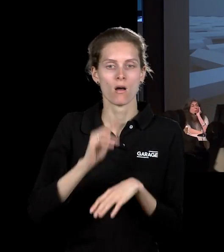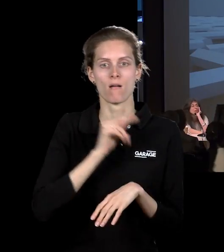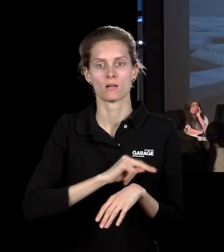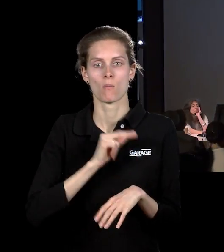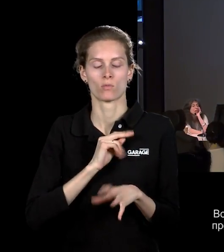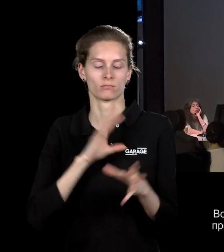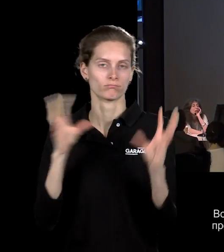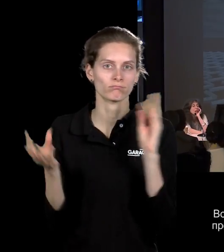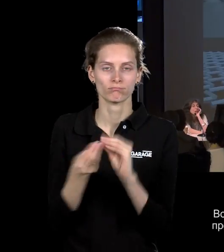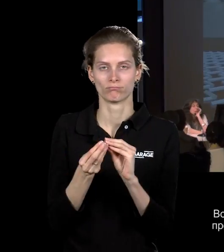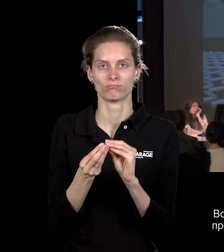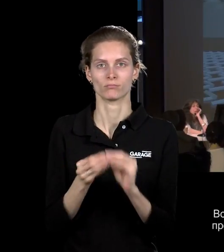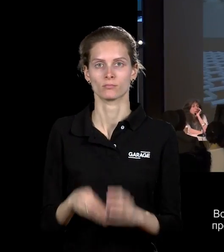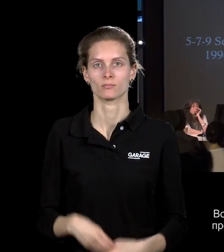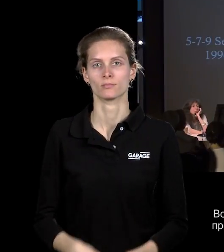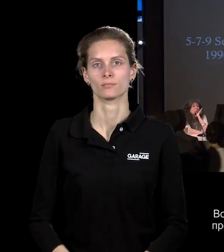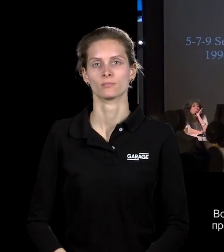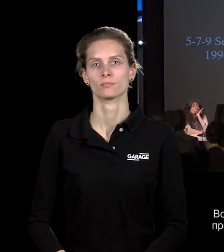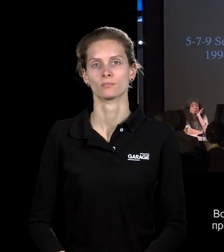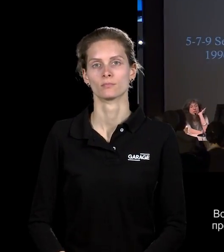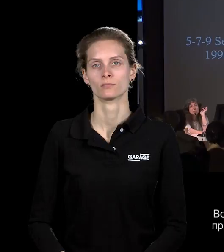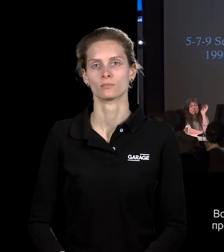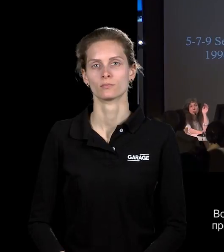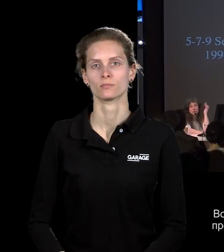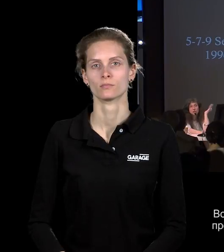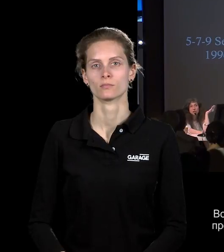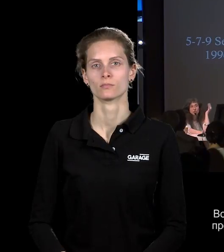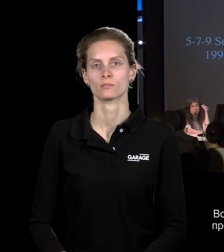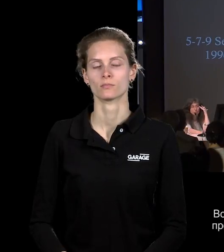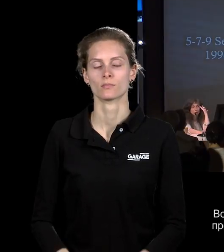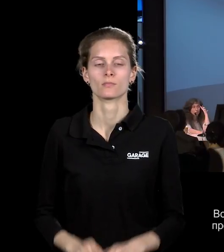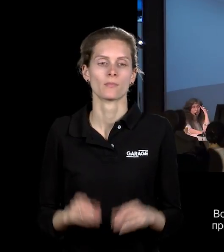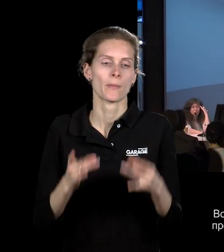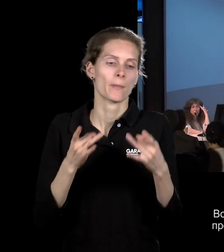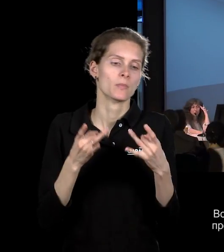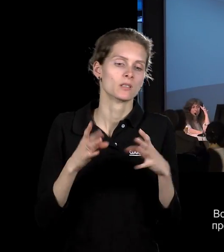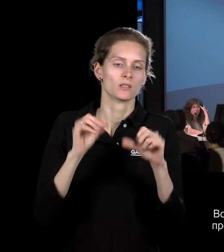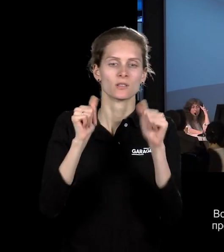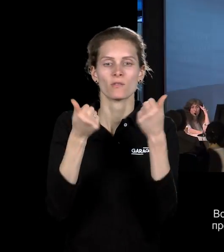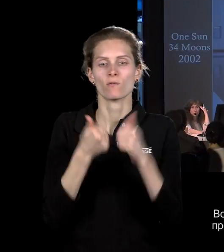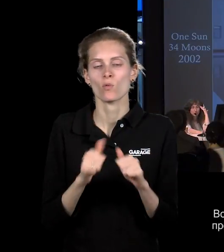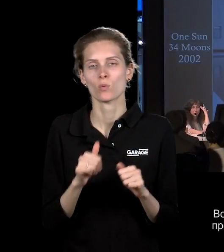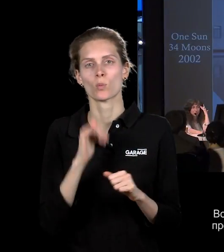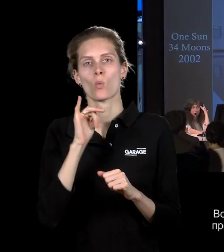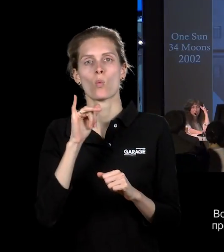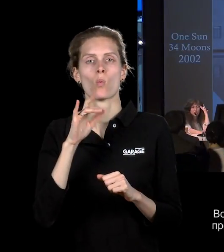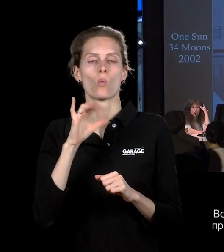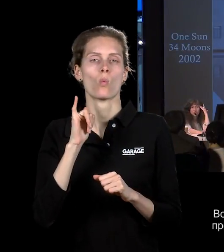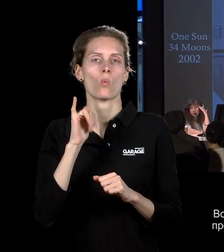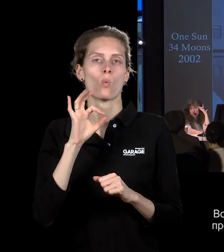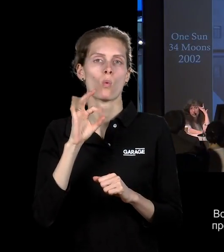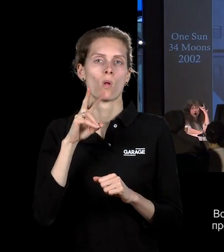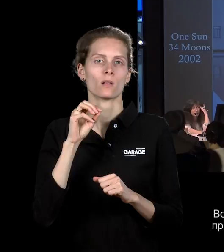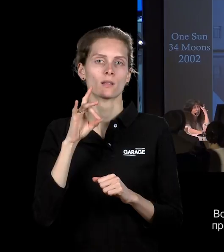в совокупности. И вот как бы все эти вот простейшие формы, которые Уолтер де Мария продолжал делать на